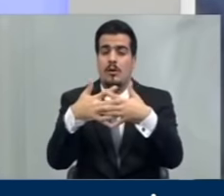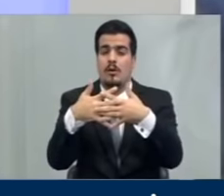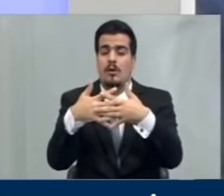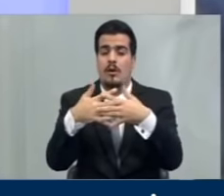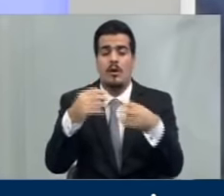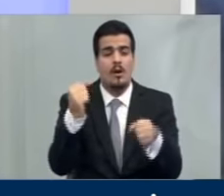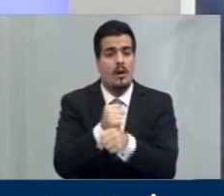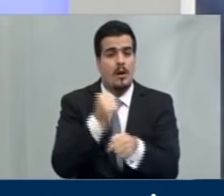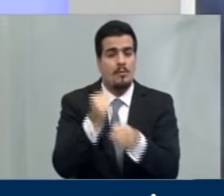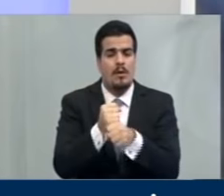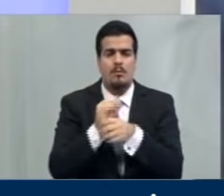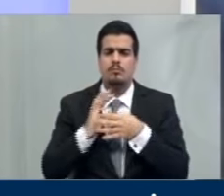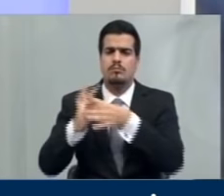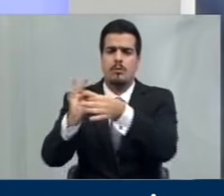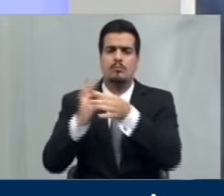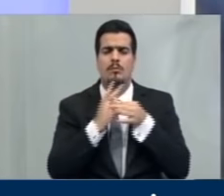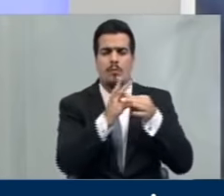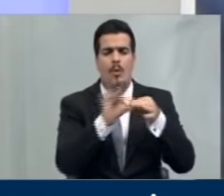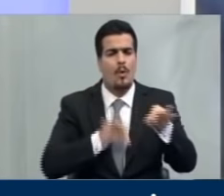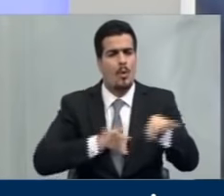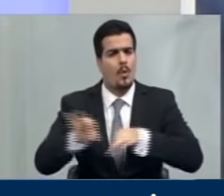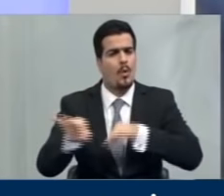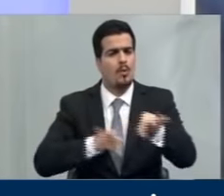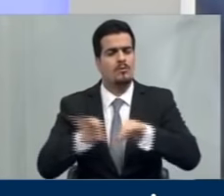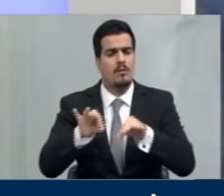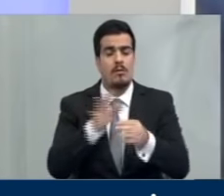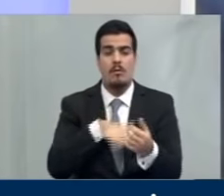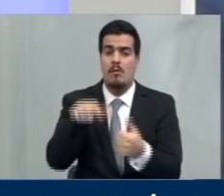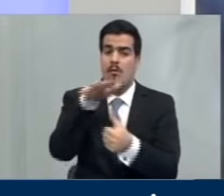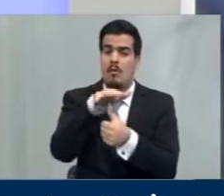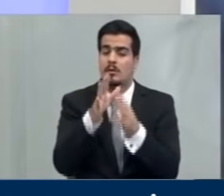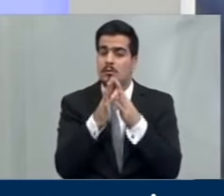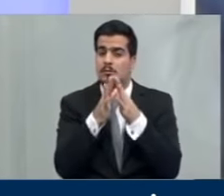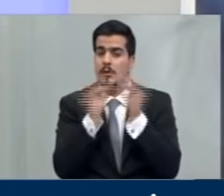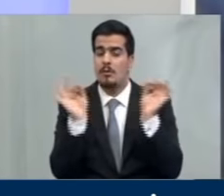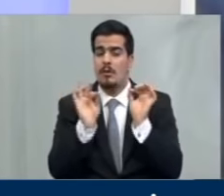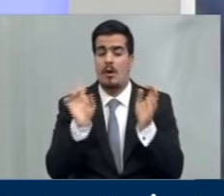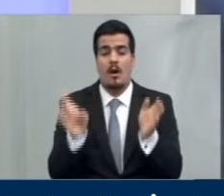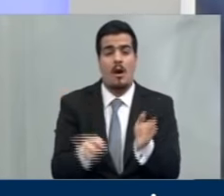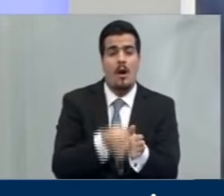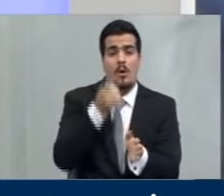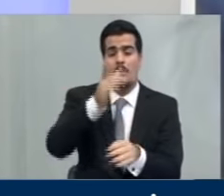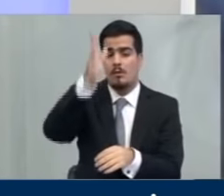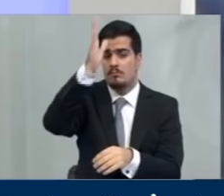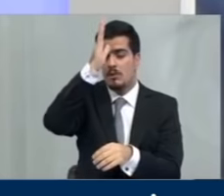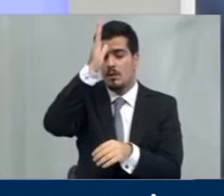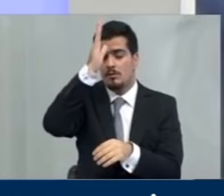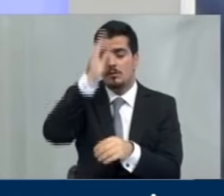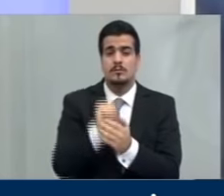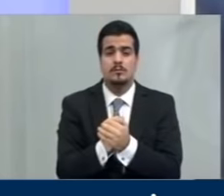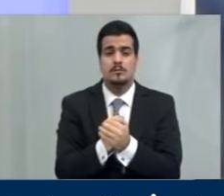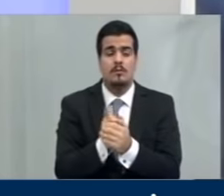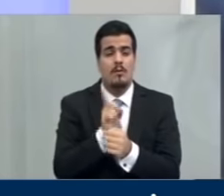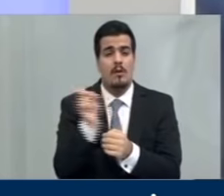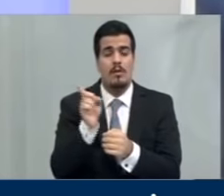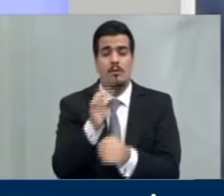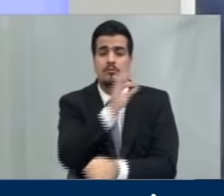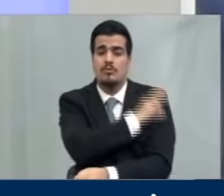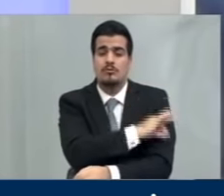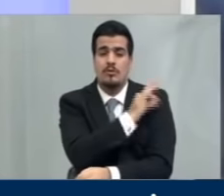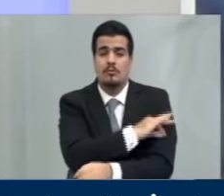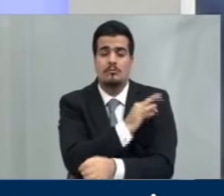وتنسيق عالي وخطط عملياتية مشتركة لأول مرة يحدث عندنا في العراق، ولذلك هذه